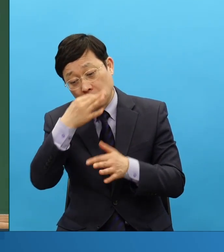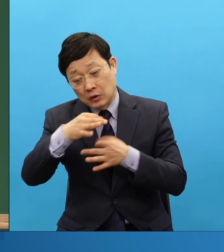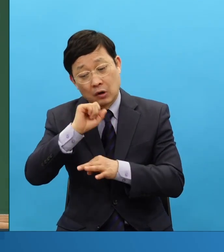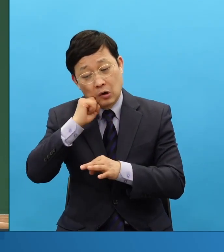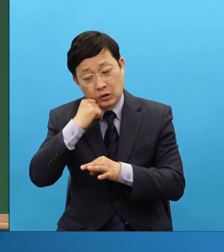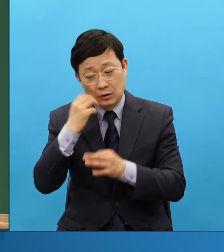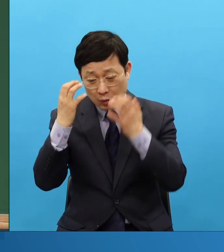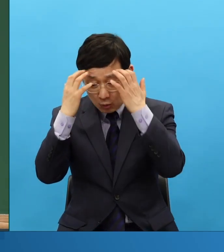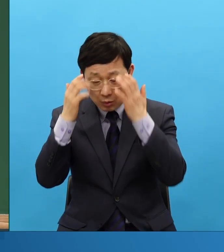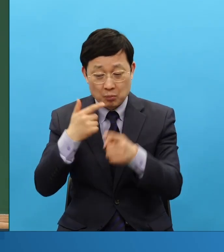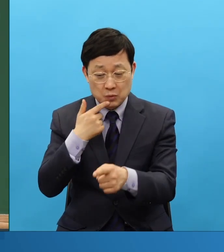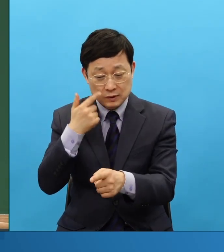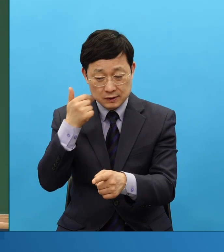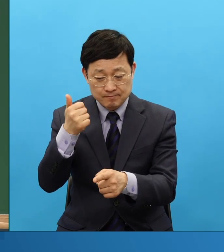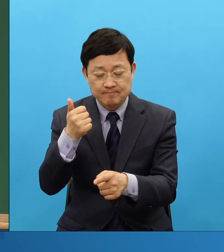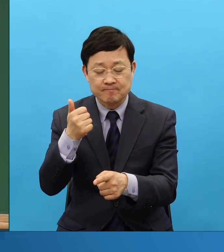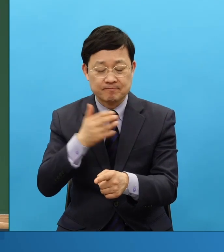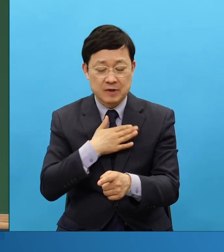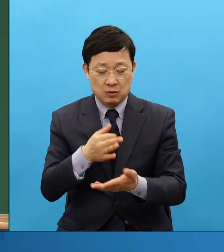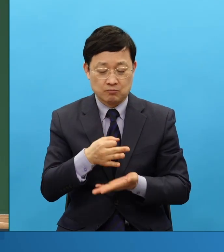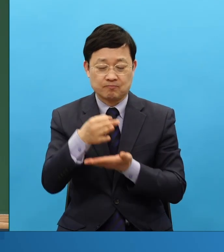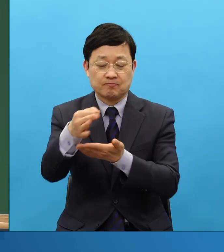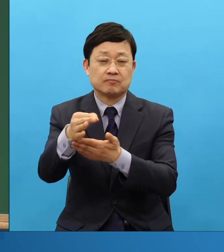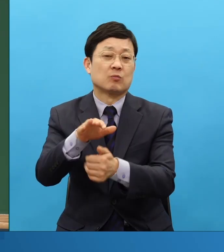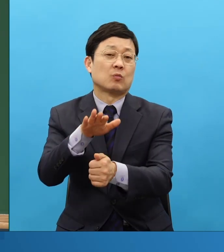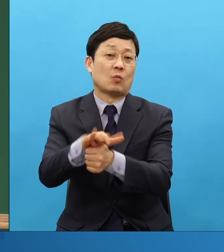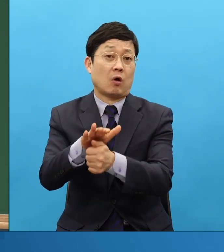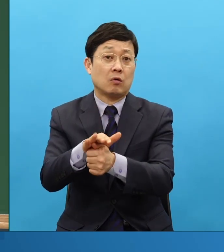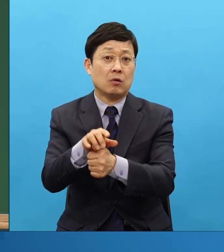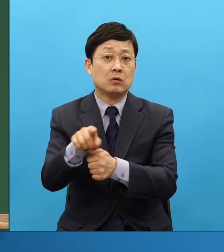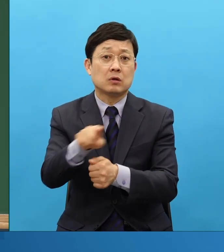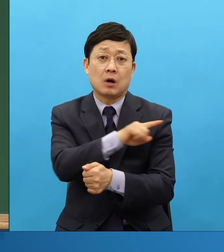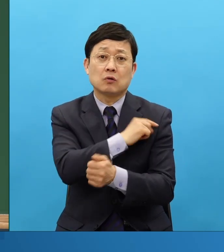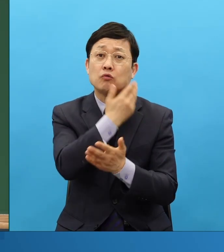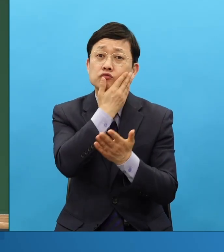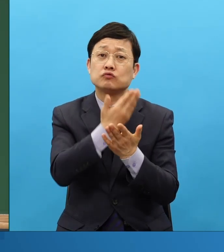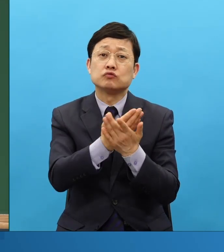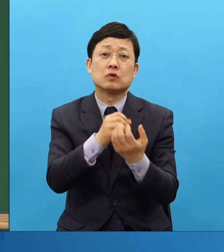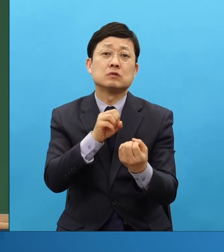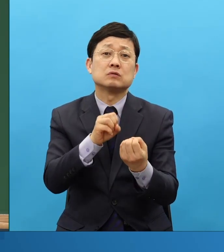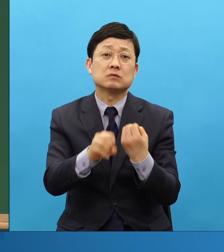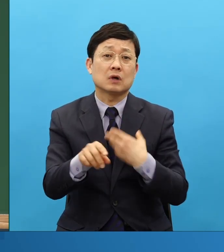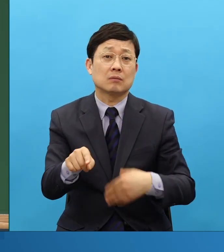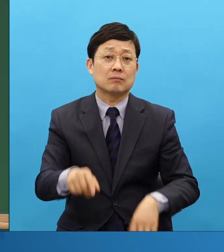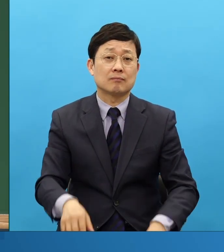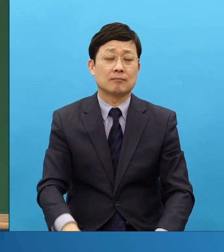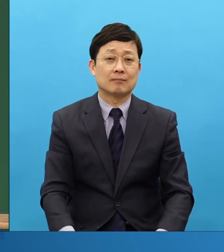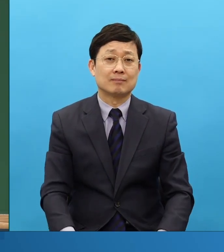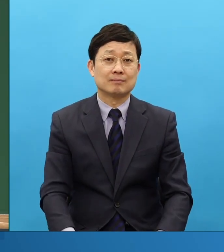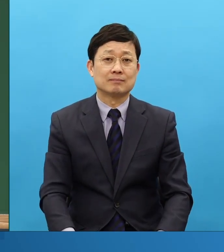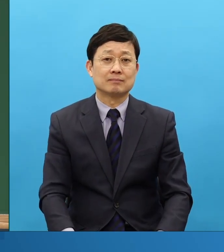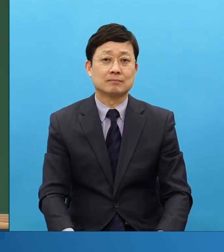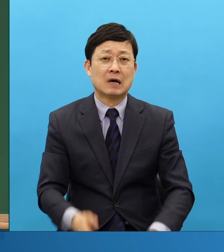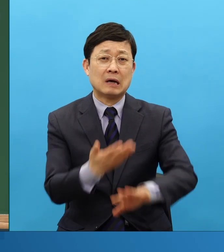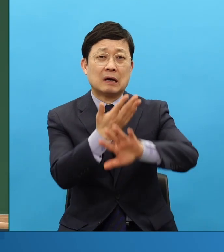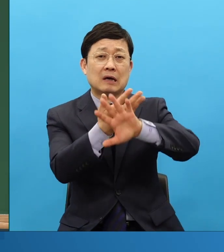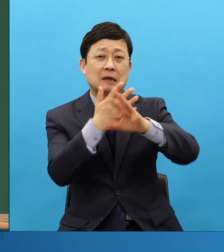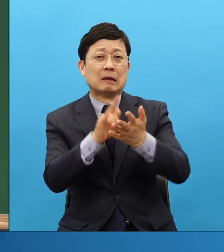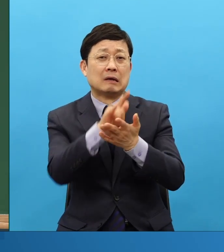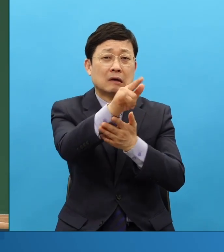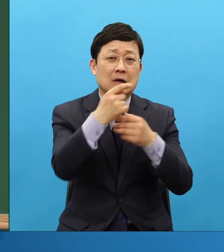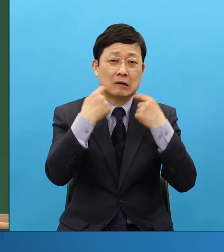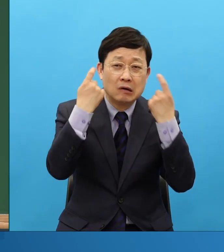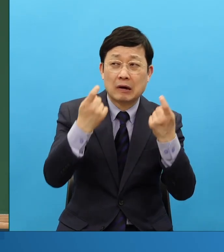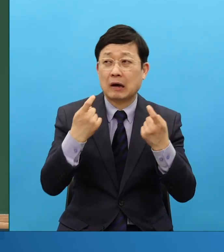know missions is very important too, but to be able to help the pastors who are lacking or who are lacking in strength, that's very important. 우리가 뭐 해외 여행도 해외 선교도